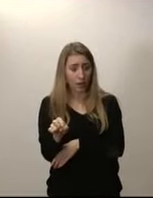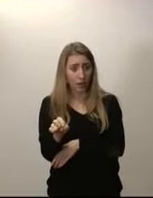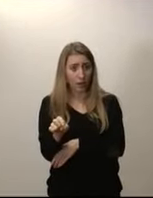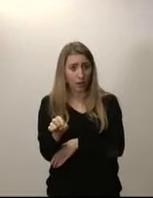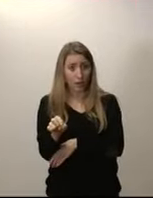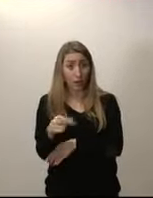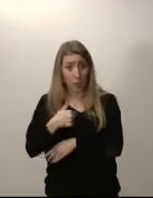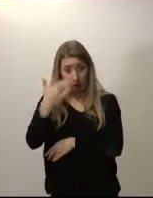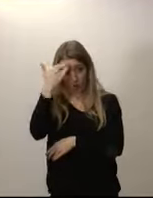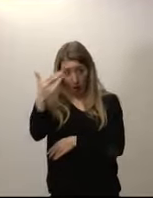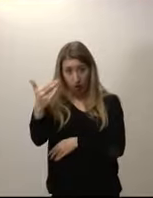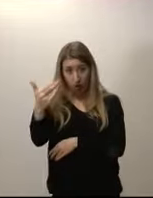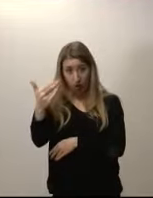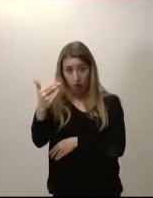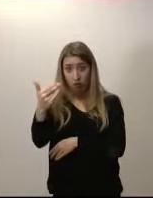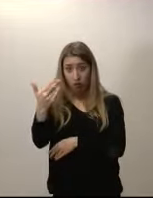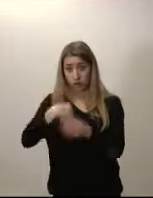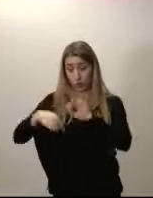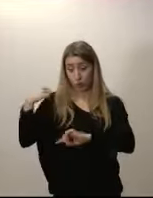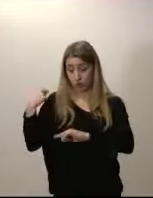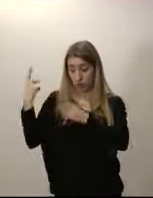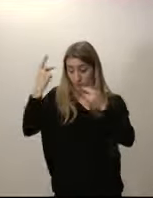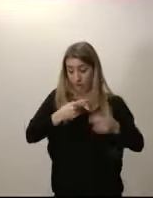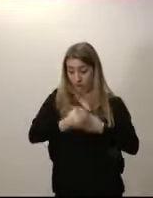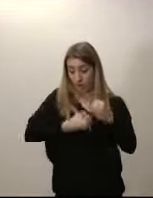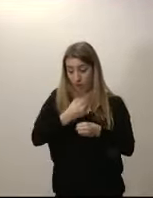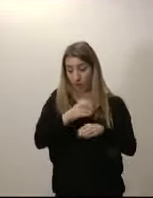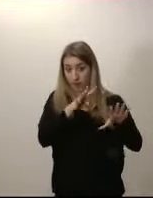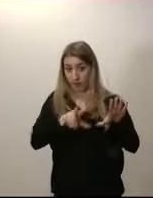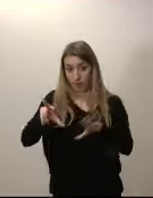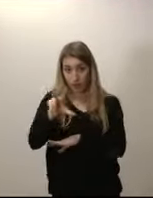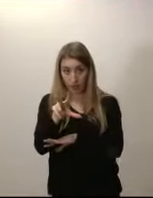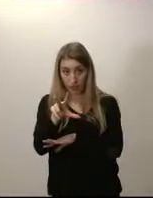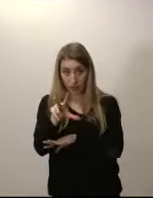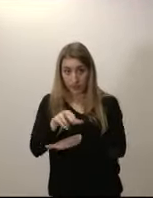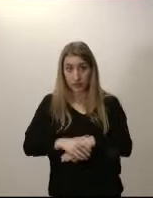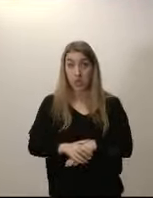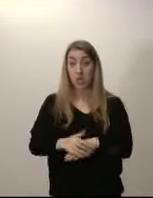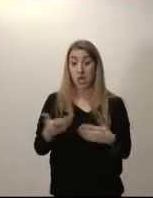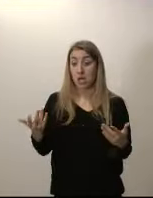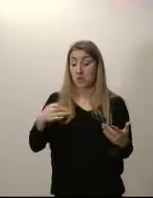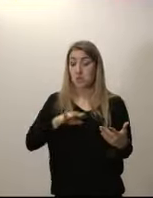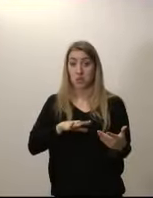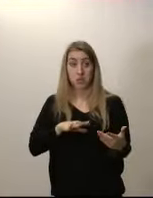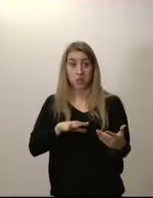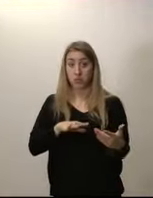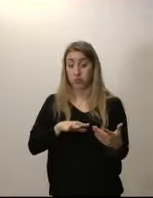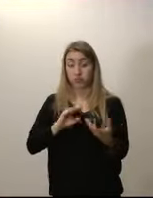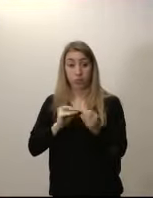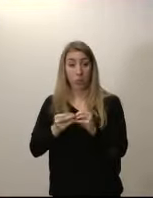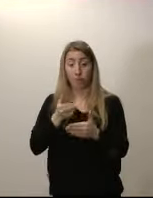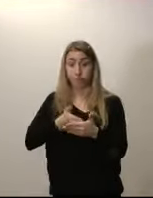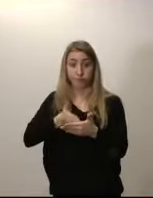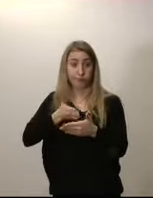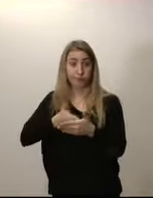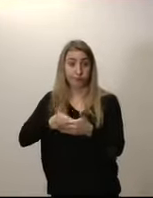que je connais depuis que je suis arrivé à Thionville, donc depuis 1996. Et puis, on n'a jamais réussi à le résoudre.